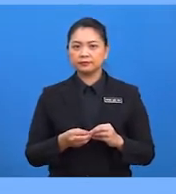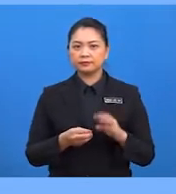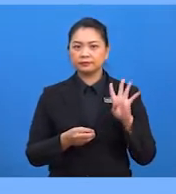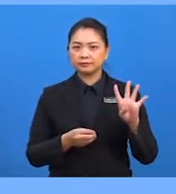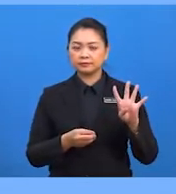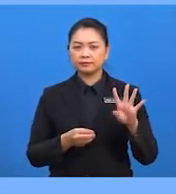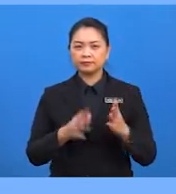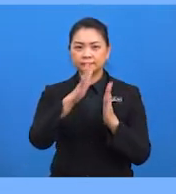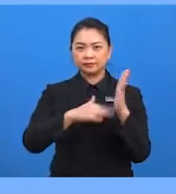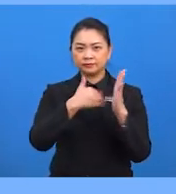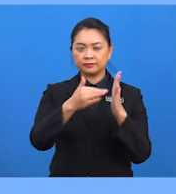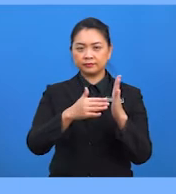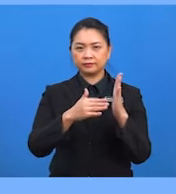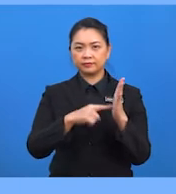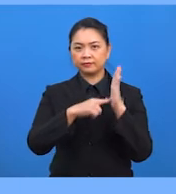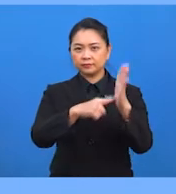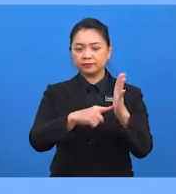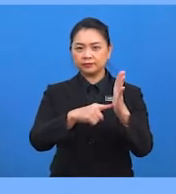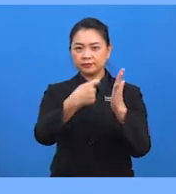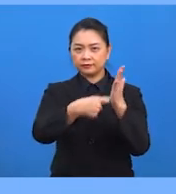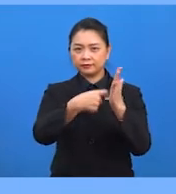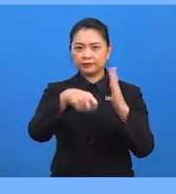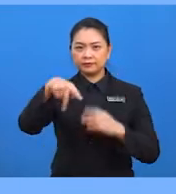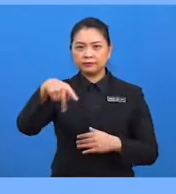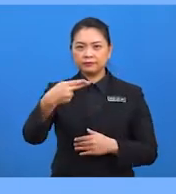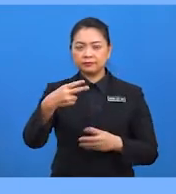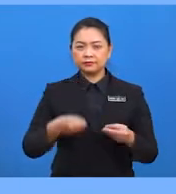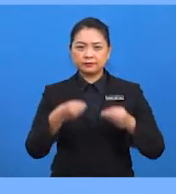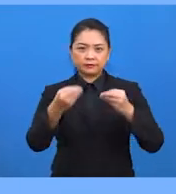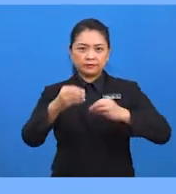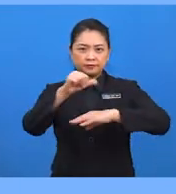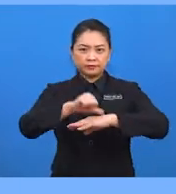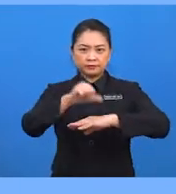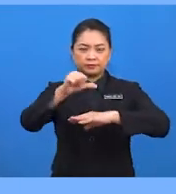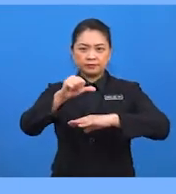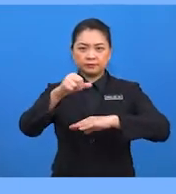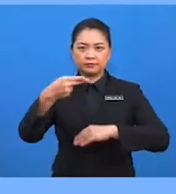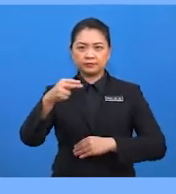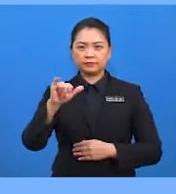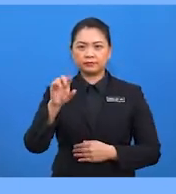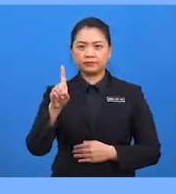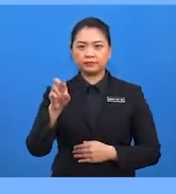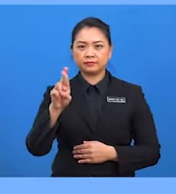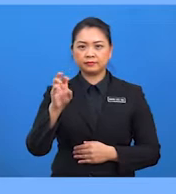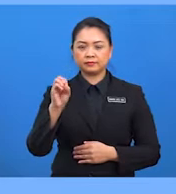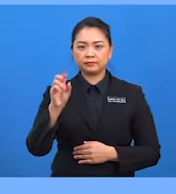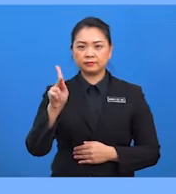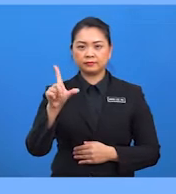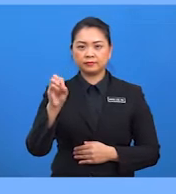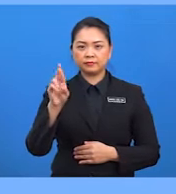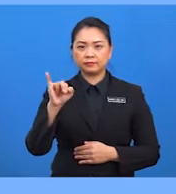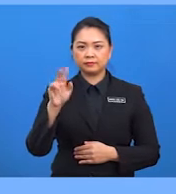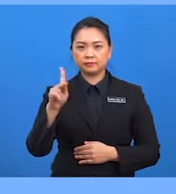Jadual di bawah menunjukkan nilai pH bagi asid hidroklorik dan